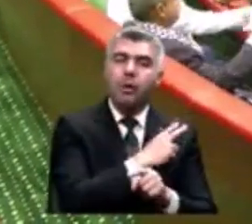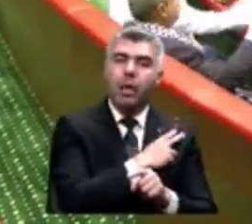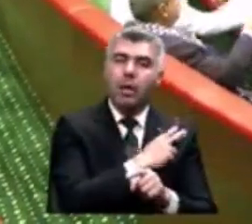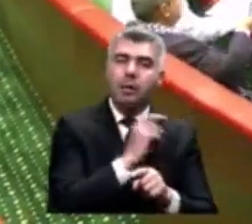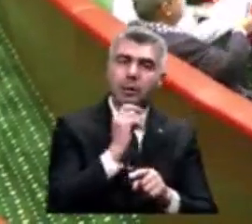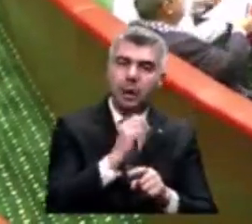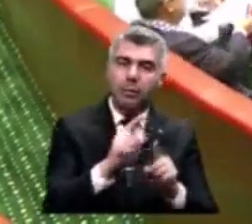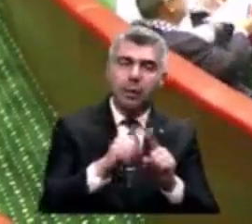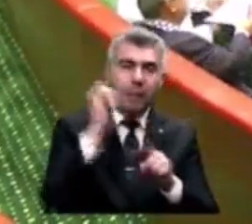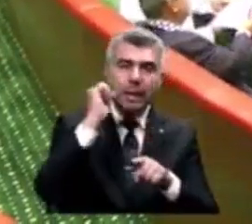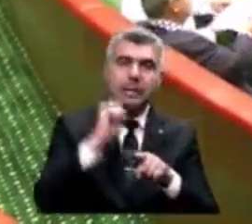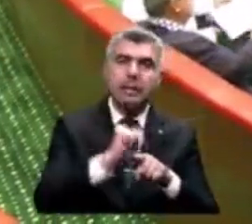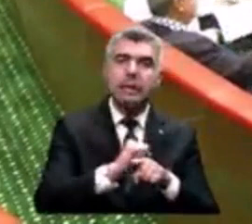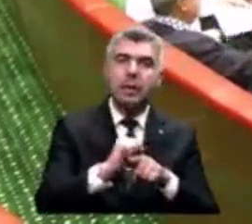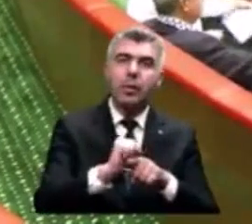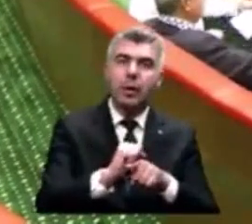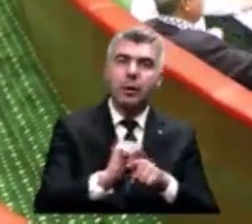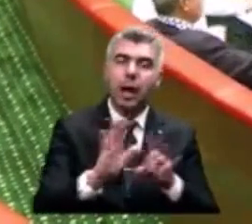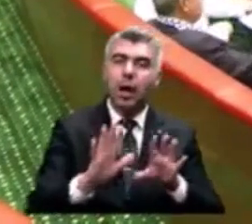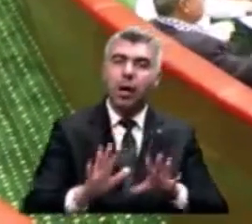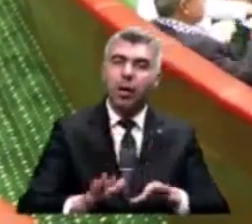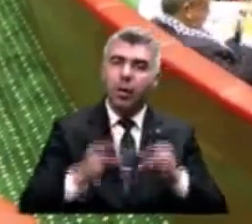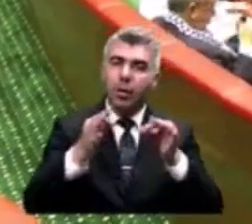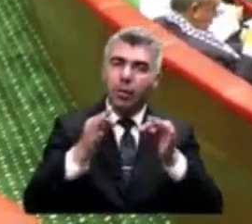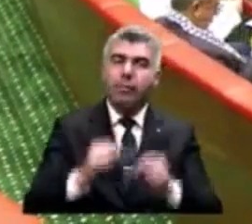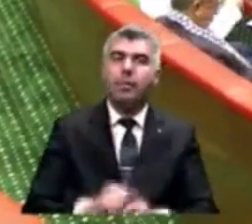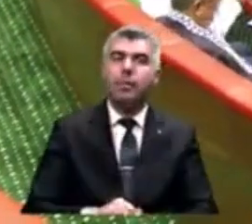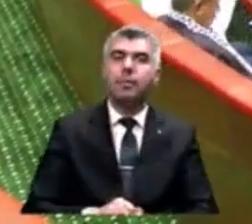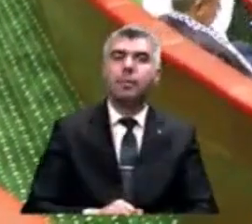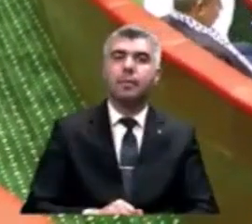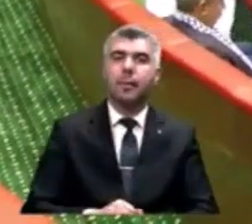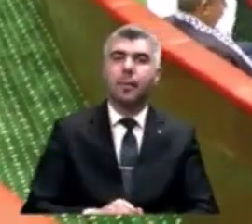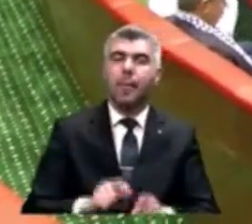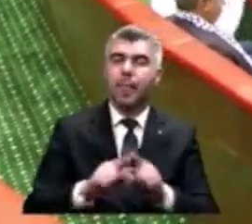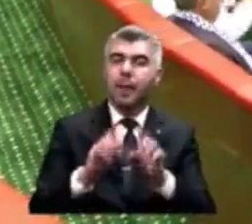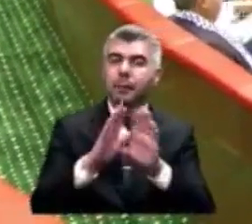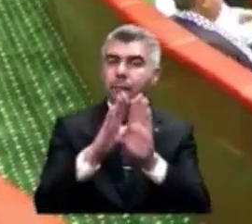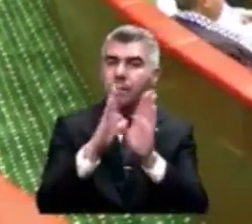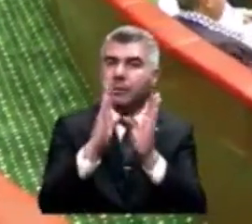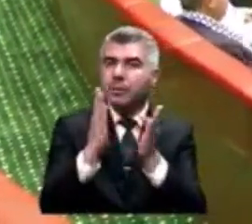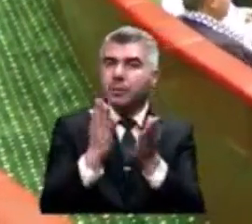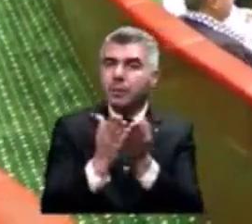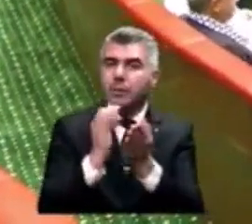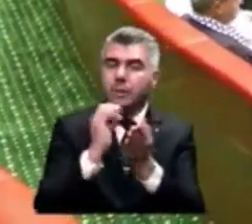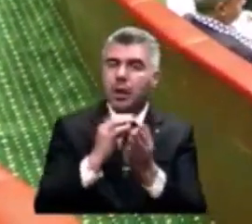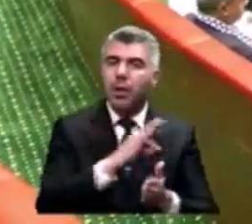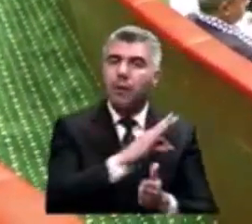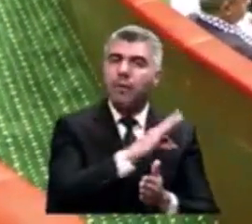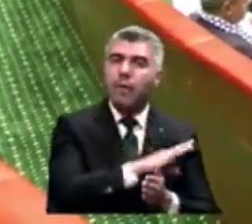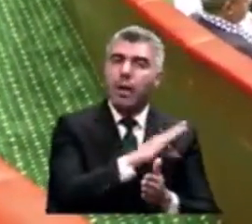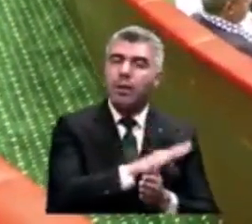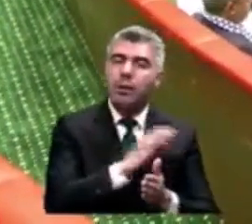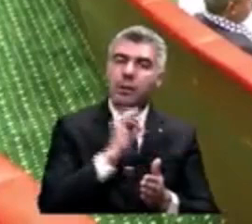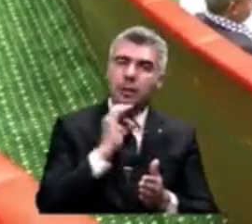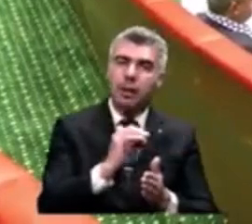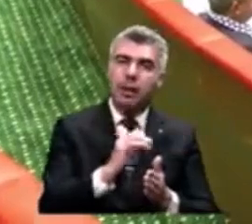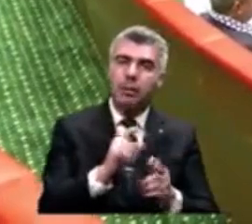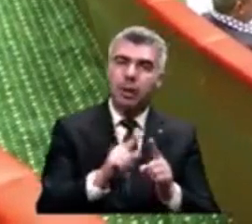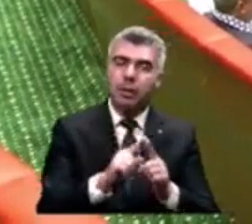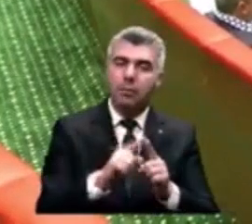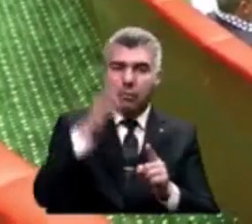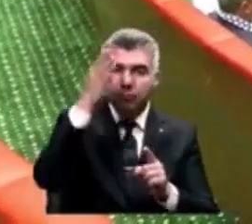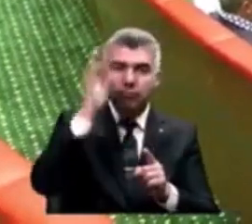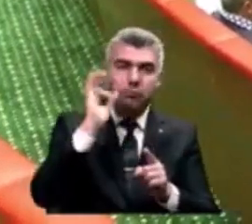والتكوين بهدف تمكين المنظومة من الاستفادة من